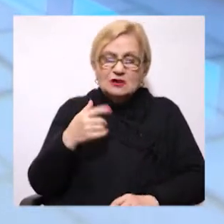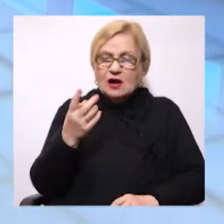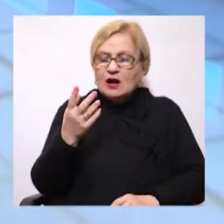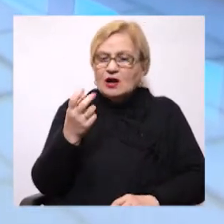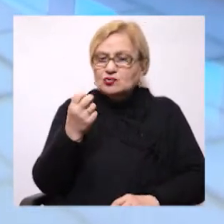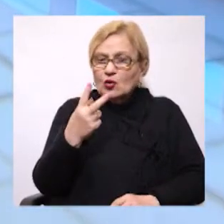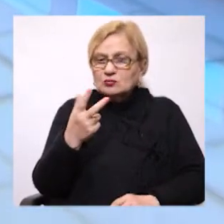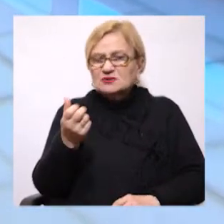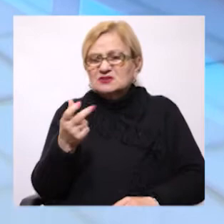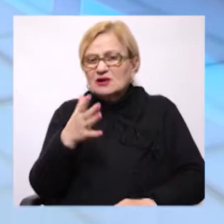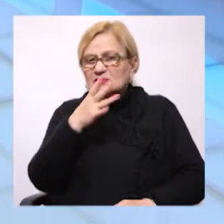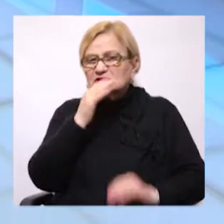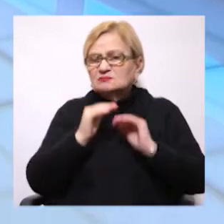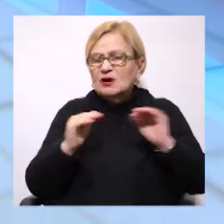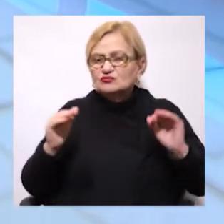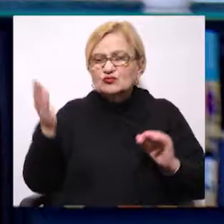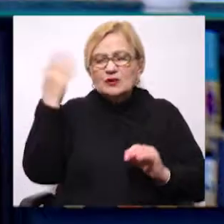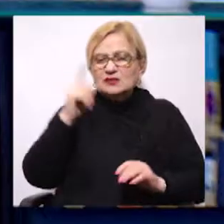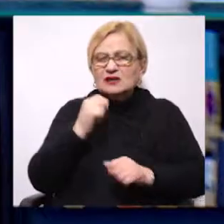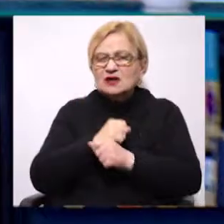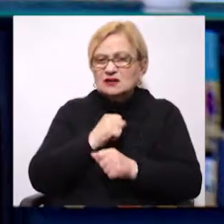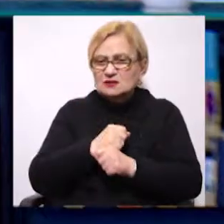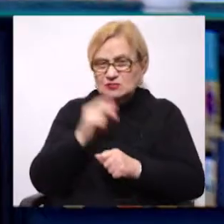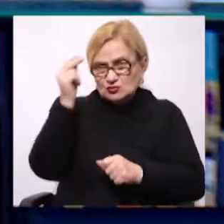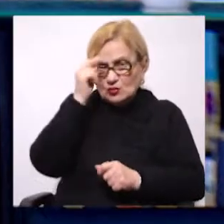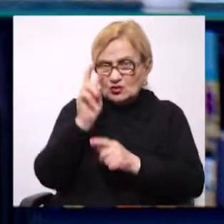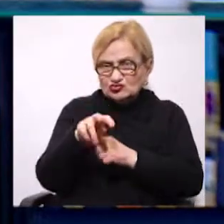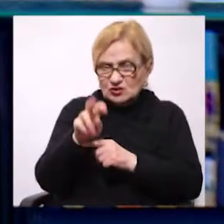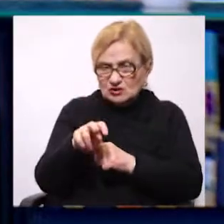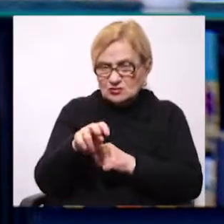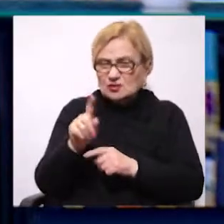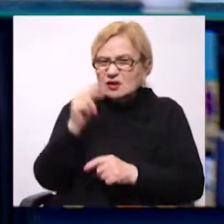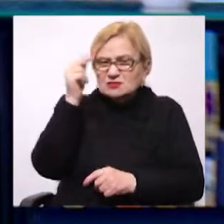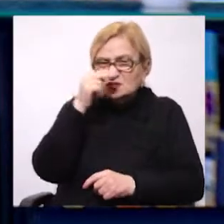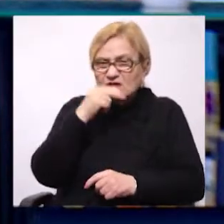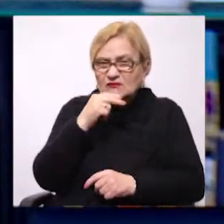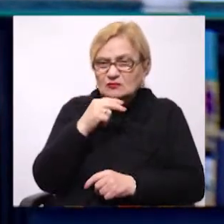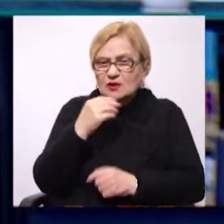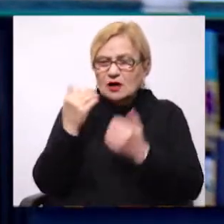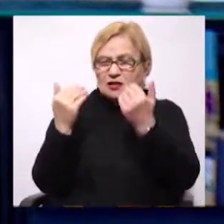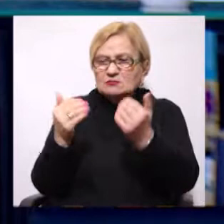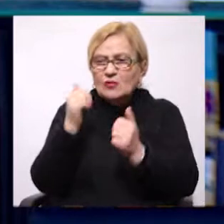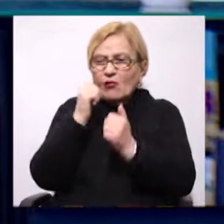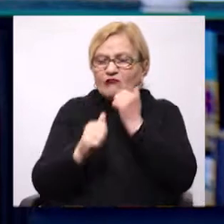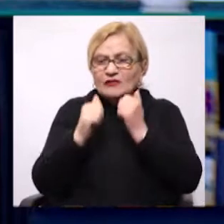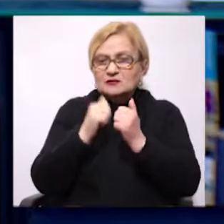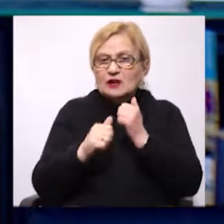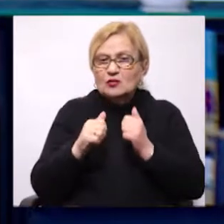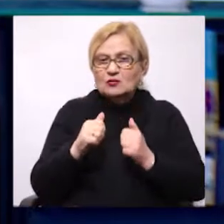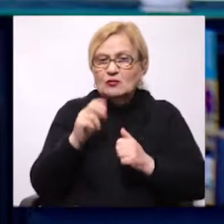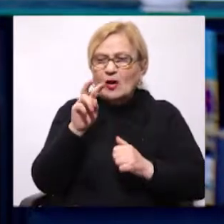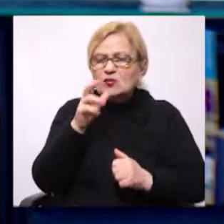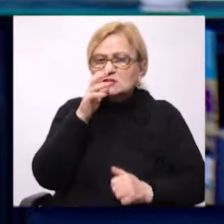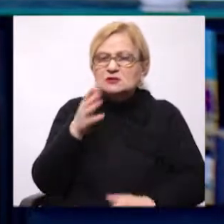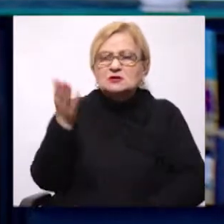შენი თანატოლები, დადიოდნენ თუ არა ისინი სკოლაში? თუ დადიოდნენ, რა სწავლობდნენ? საერთოდ როგორი იყო მათი ყოველდღიურობა? არ